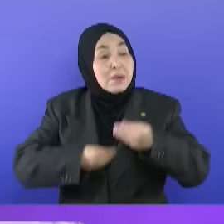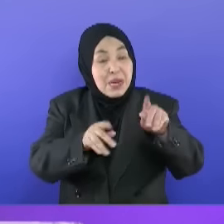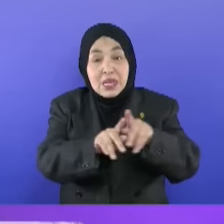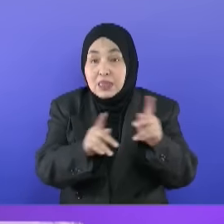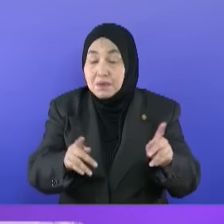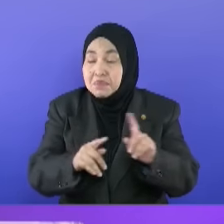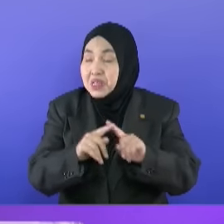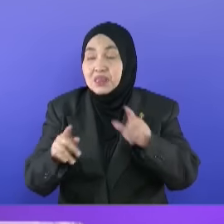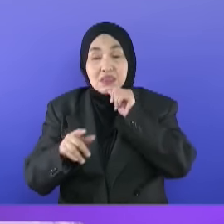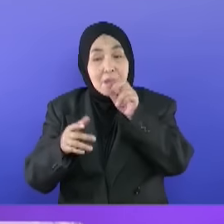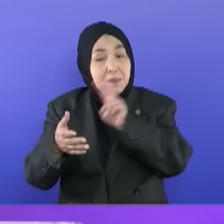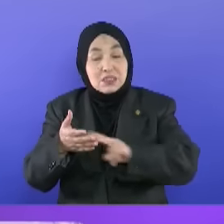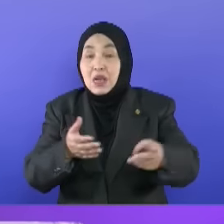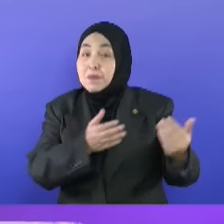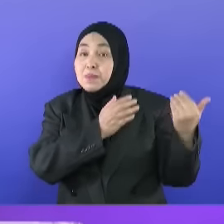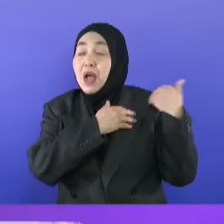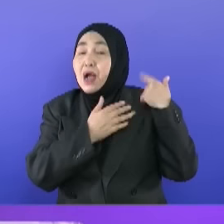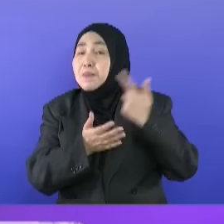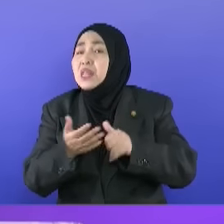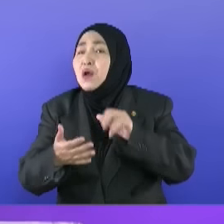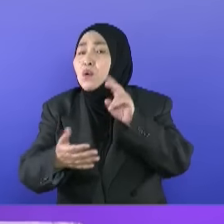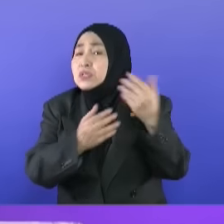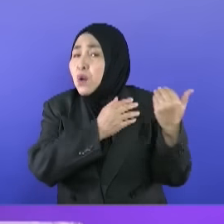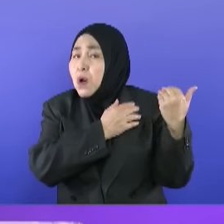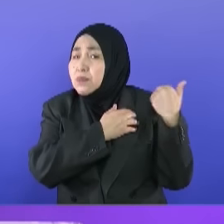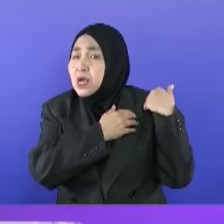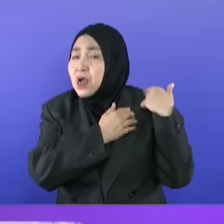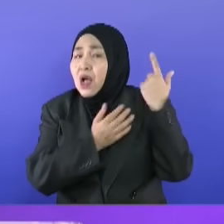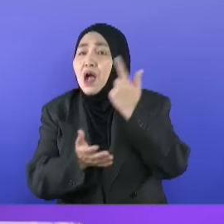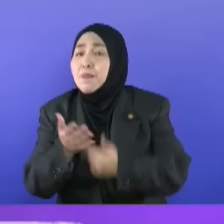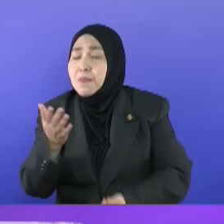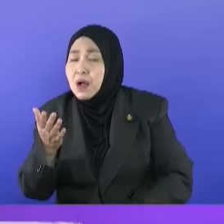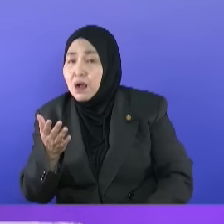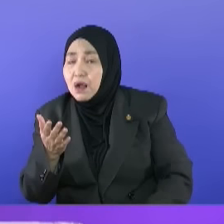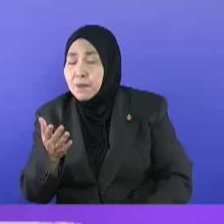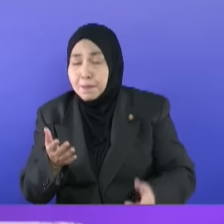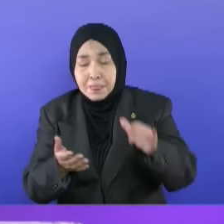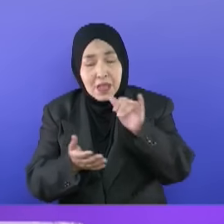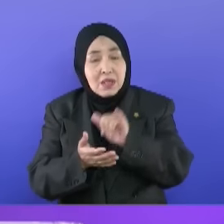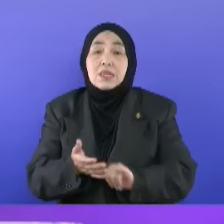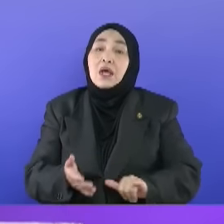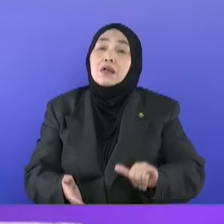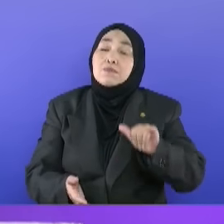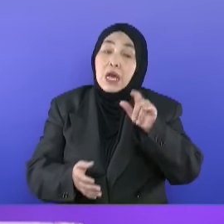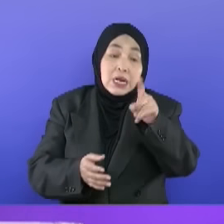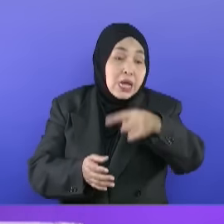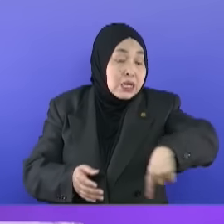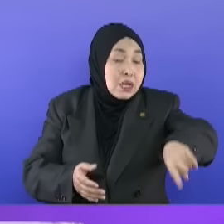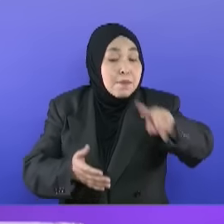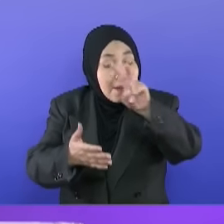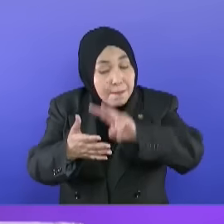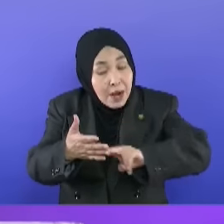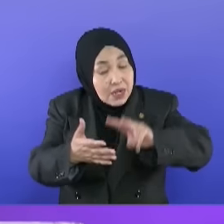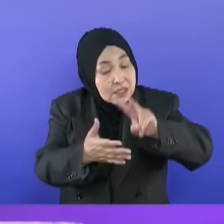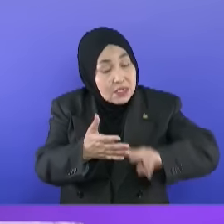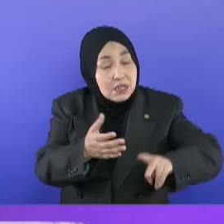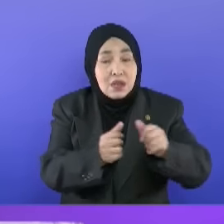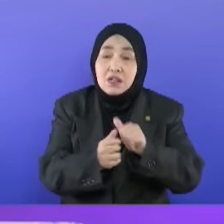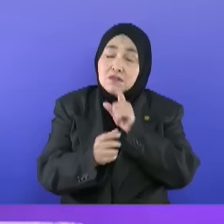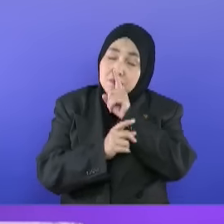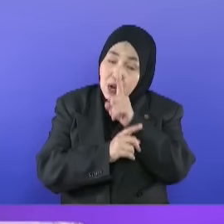tidak melaksanakan tanggungjawabnya. Apa tanggungjawabnya? Yatlunahu haqqa tilawatih. Iaitu mereka membacanya dengan